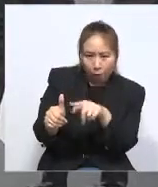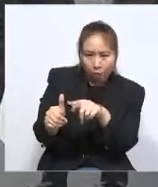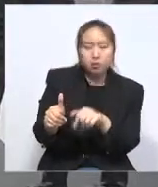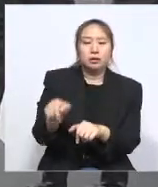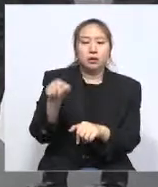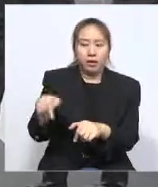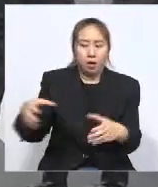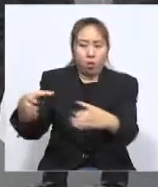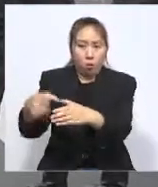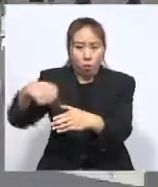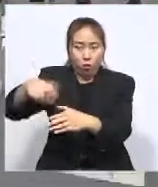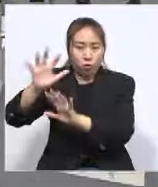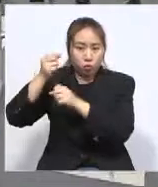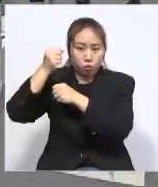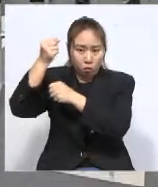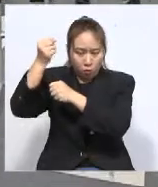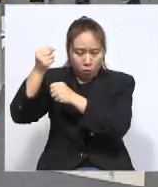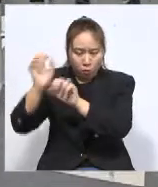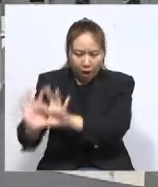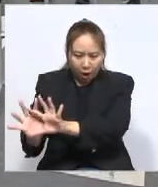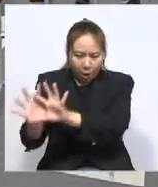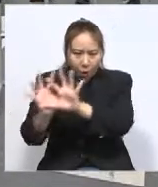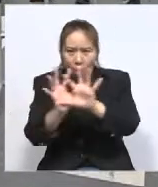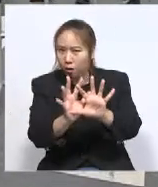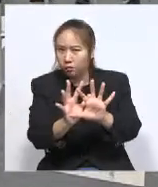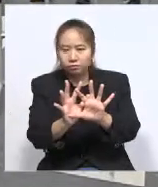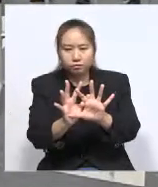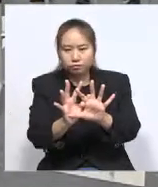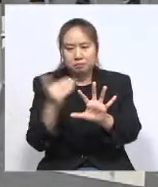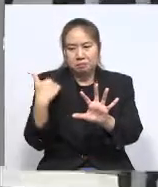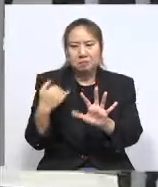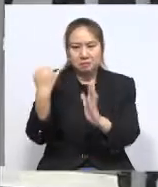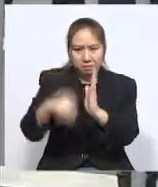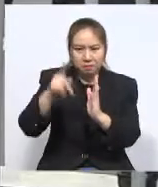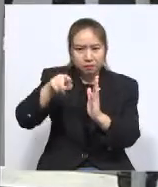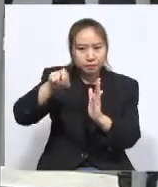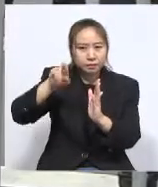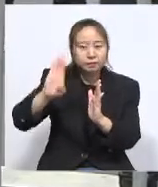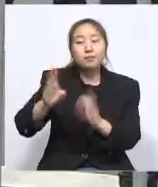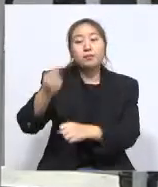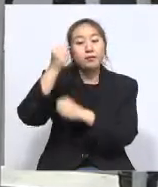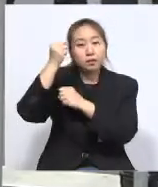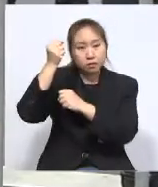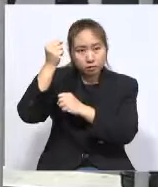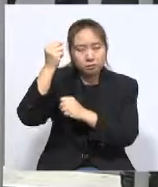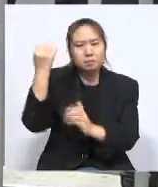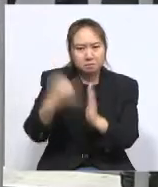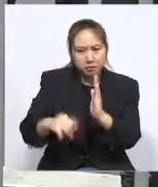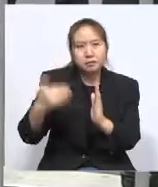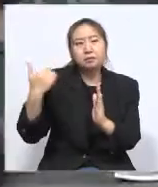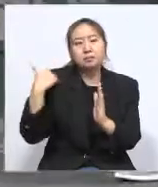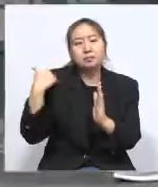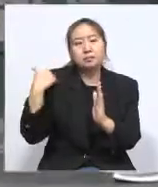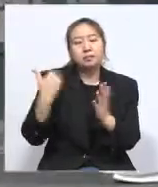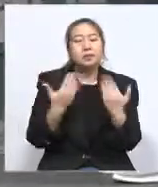เคลื่อนขบวนออกมานั้นมีบางส่วนนะครับกระทำผิดตามพรบชุมนุมในที่สาธารณะซึ่ง